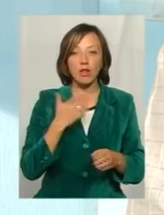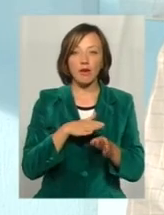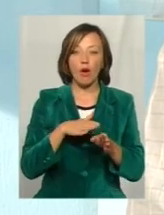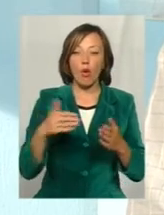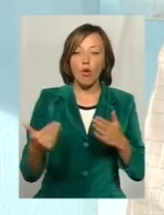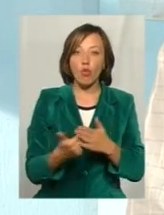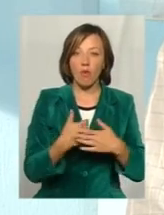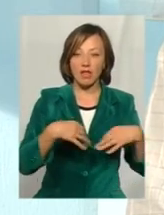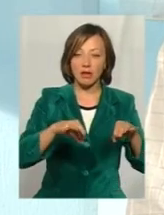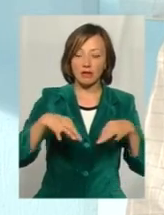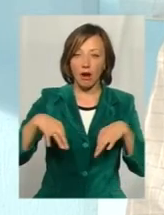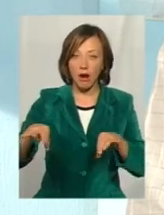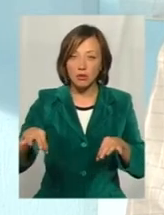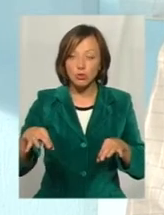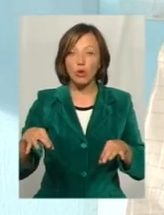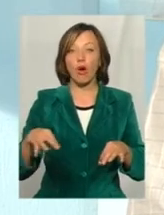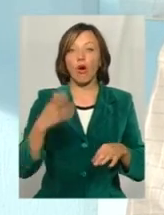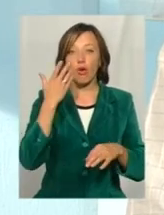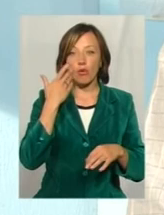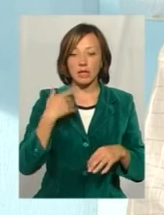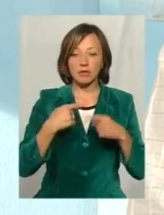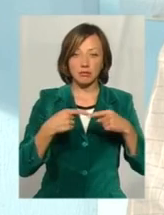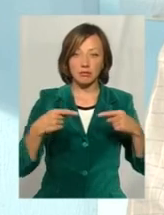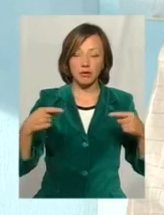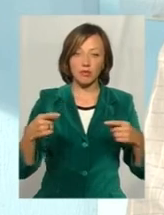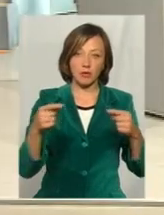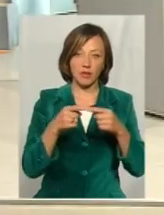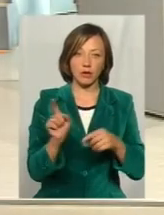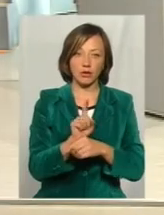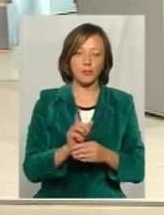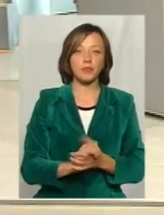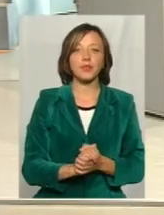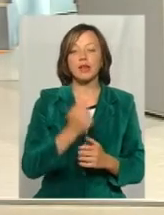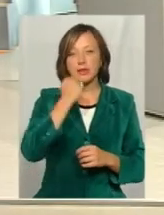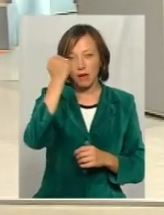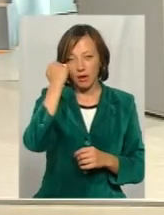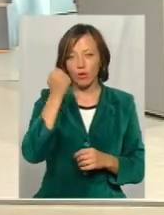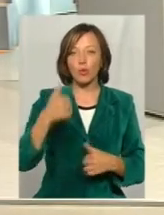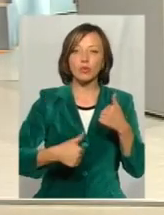оновлення рухомого складу, коли транспортні засоби будуть відповідати. Я зрозумів. Дякую. Що